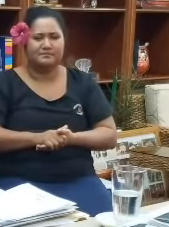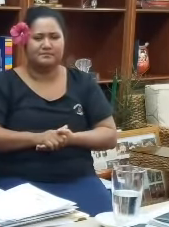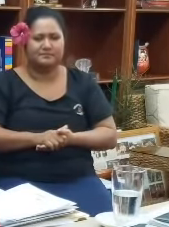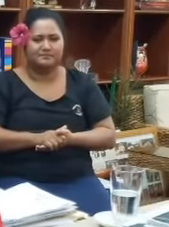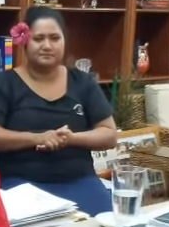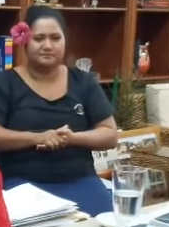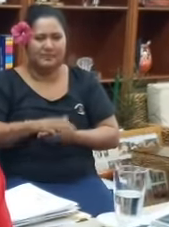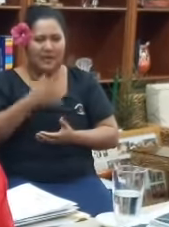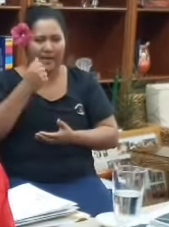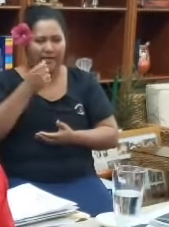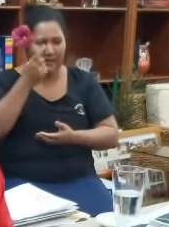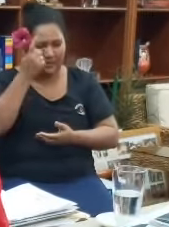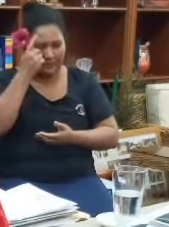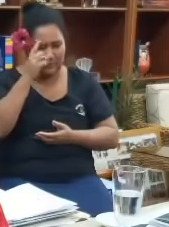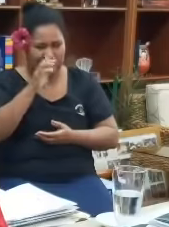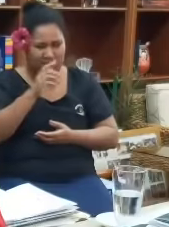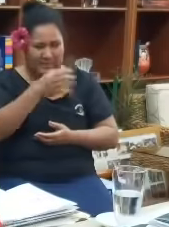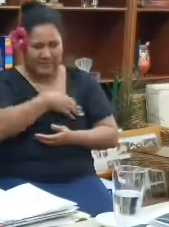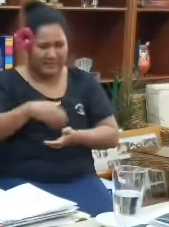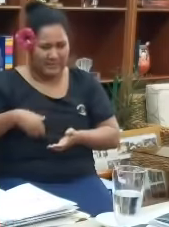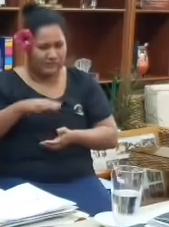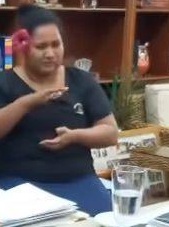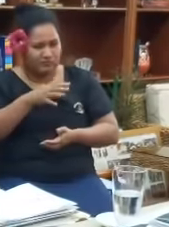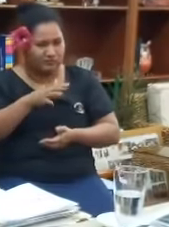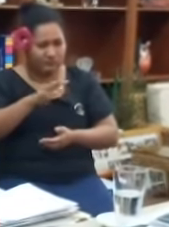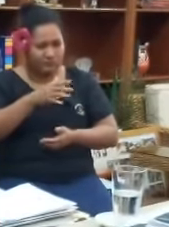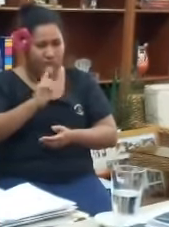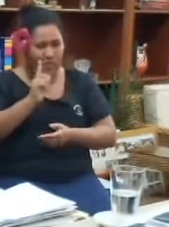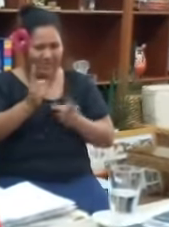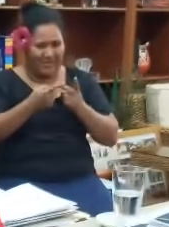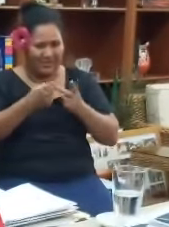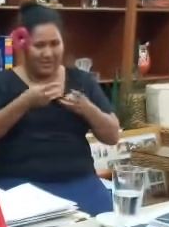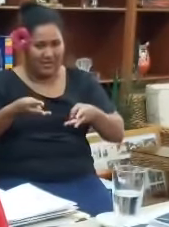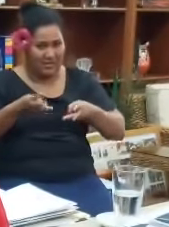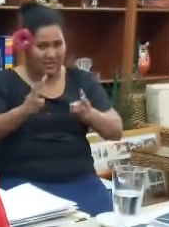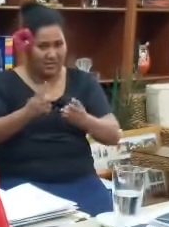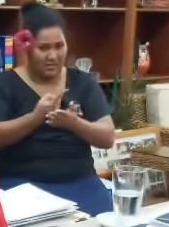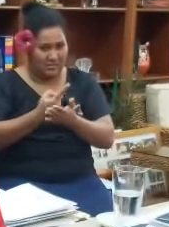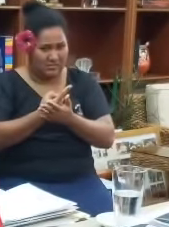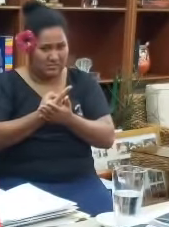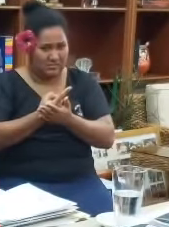yes ma ça selon il malo. On a assis ici au là tout le mal.